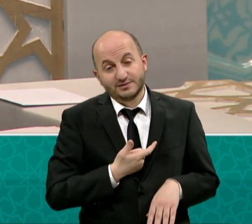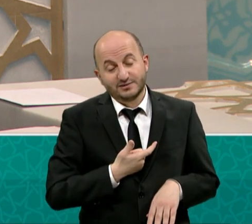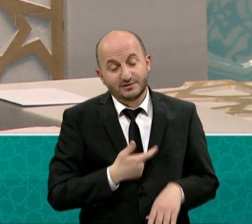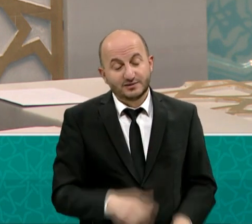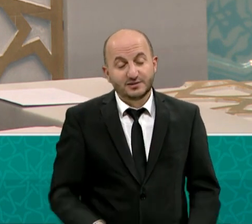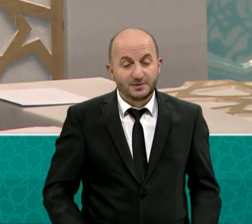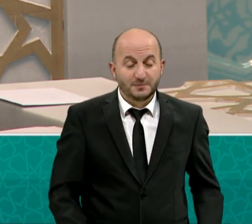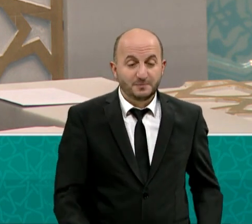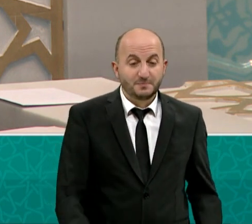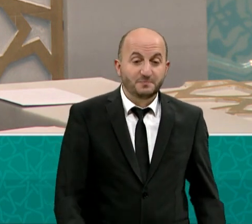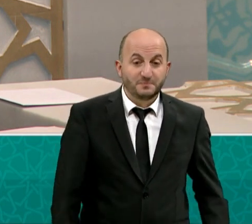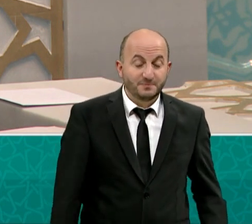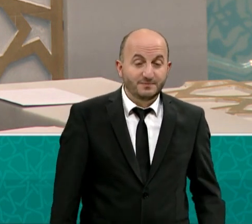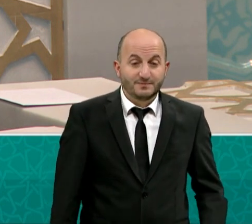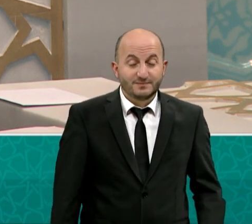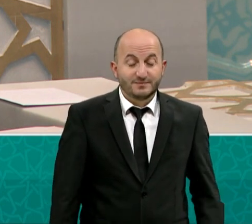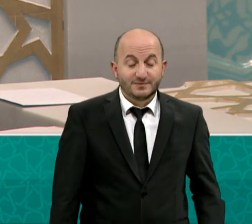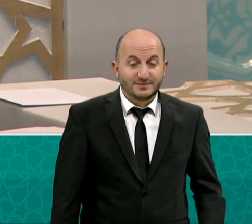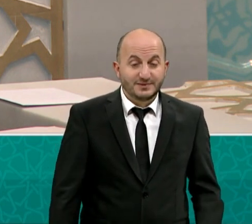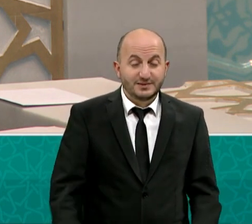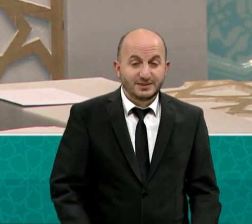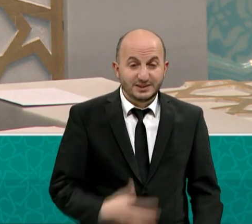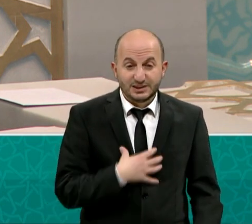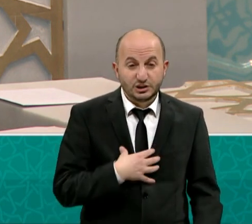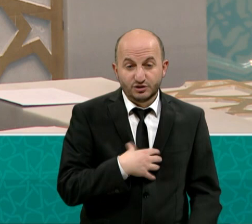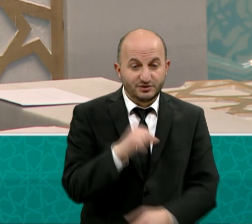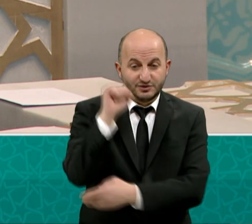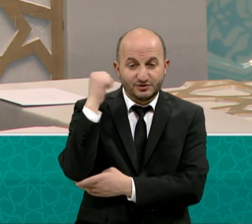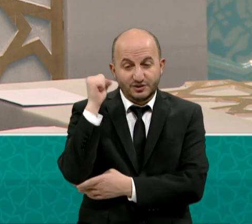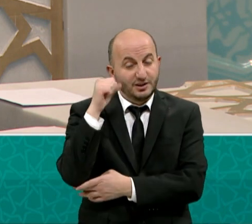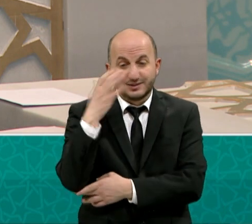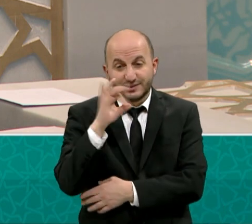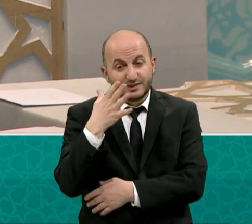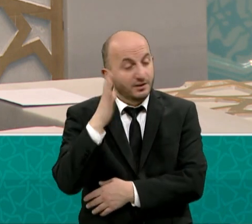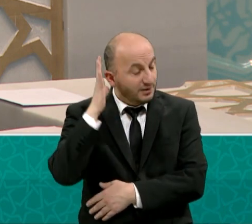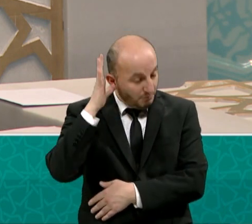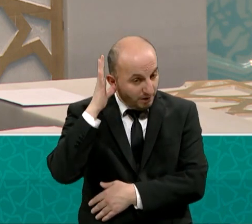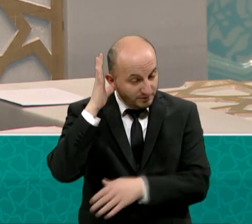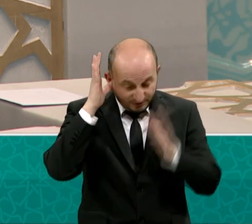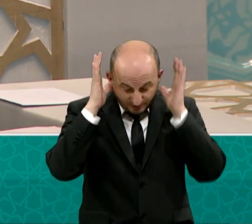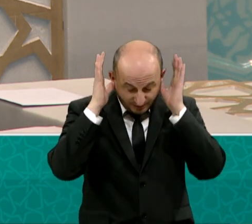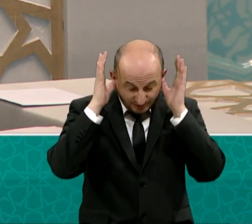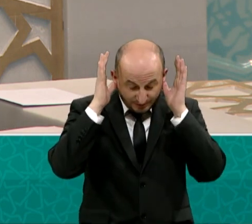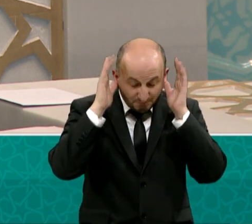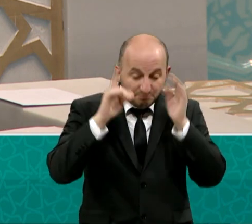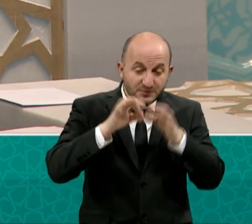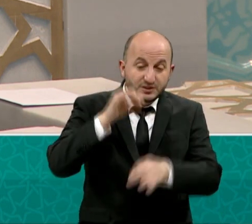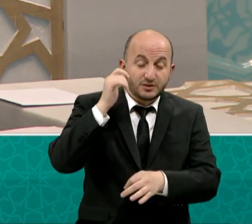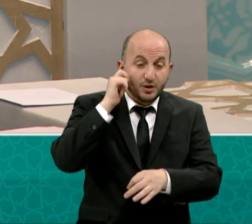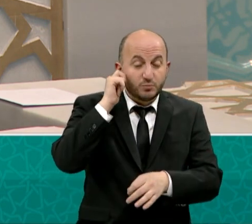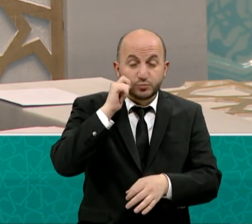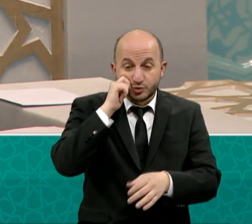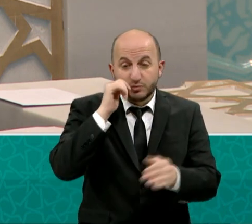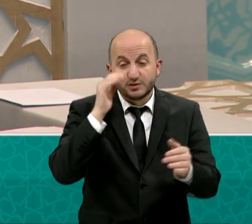salate ve ate zeka. Ha, dinin direği nedir kardeşlerim? Namazdır. Bir insan müminse 5 vakit